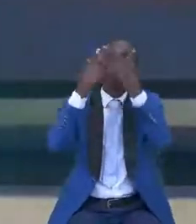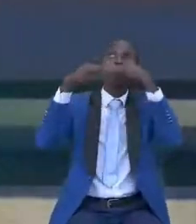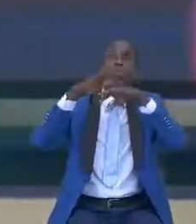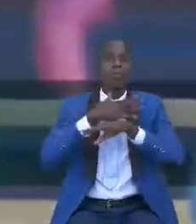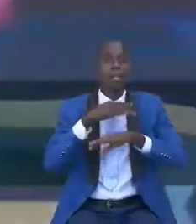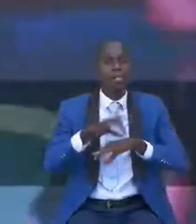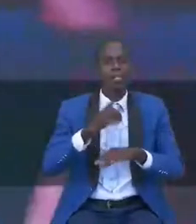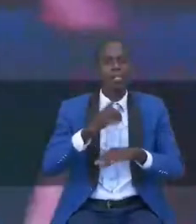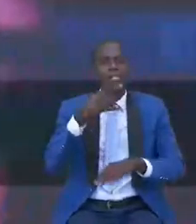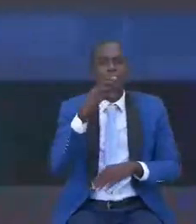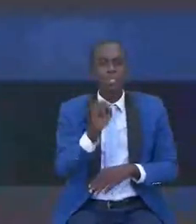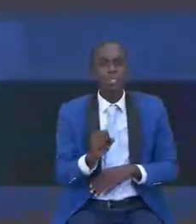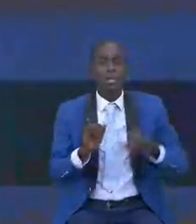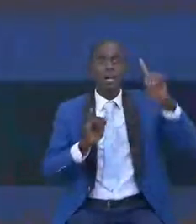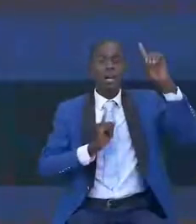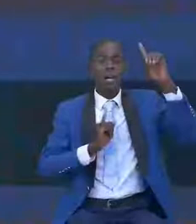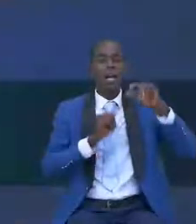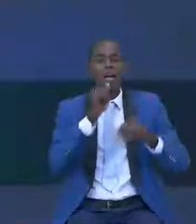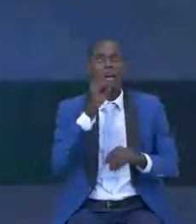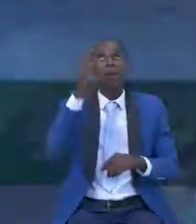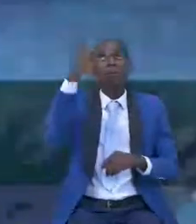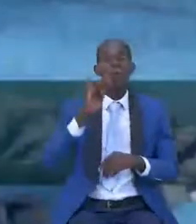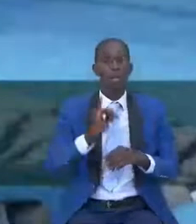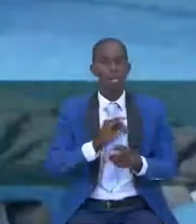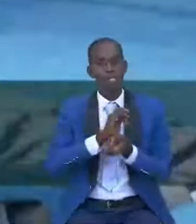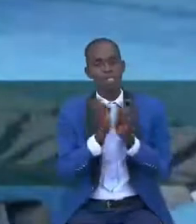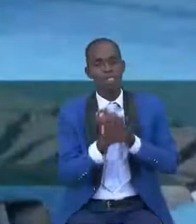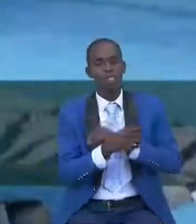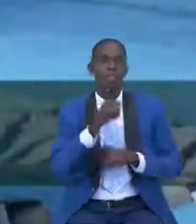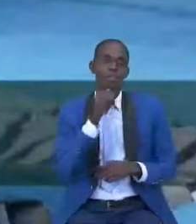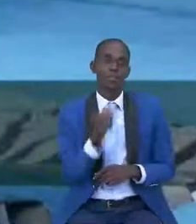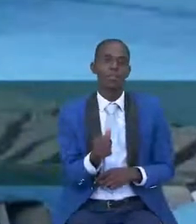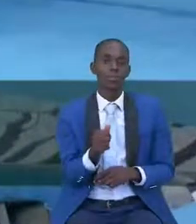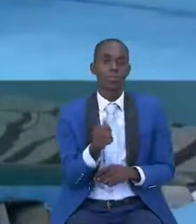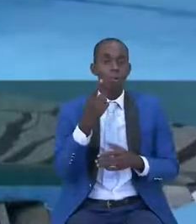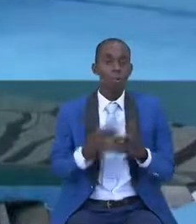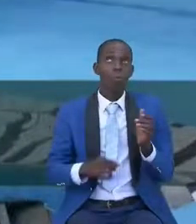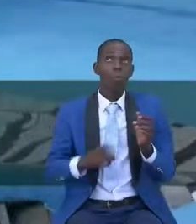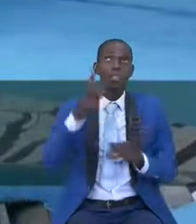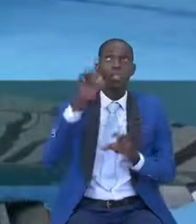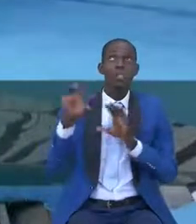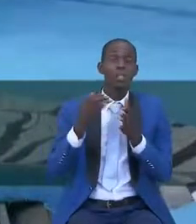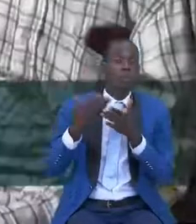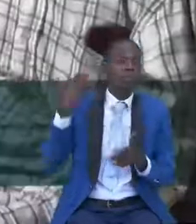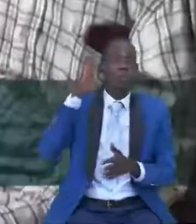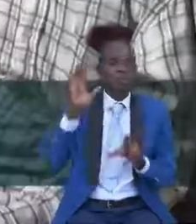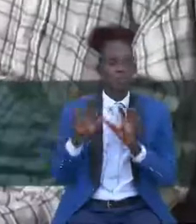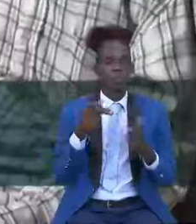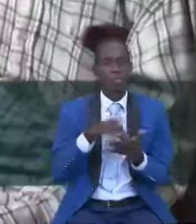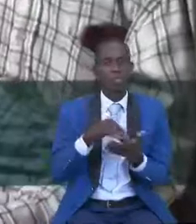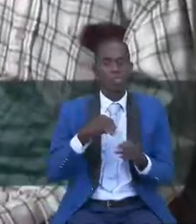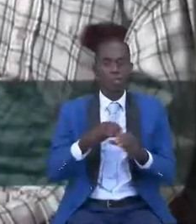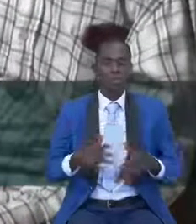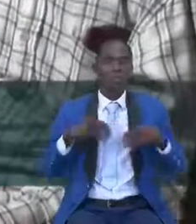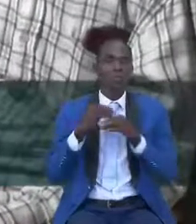ce Père, ce Dieu du ciel et de la terre, aidez. Je suis Dieu et je ne change pas.